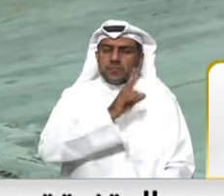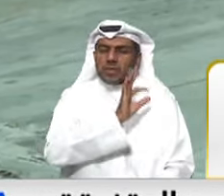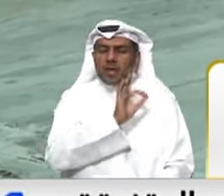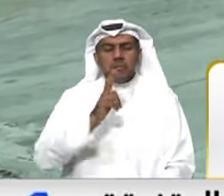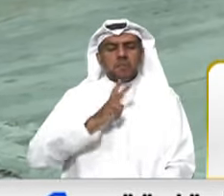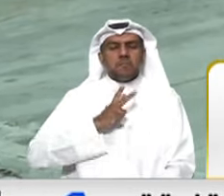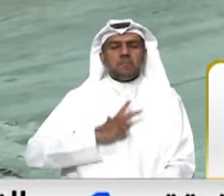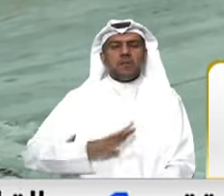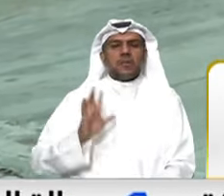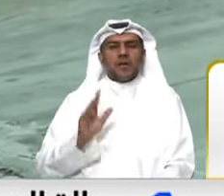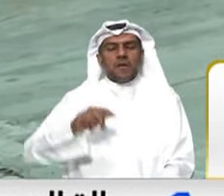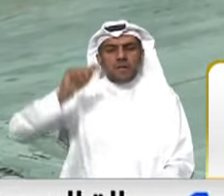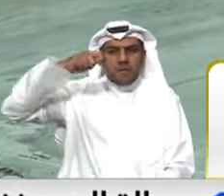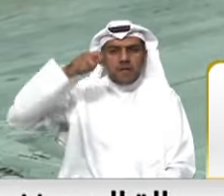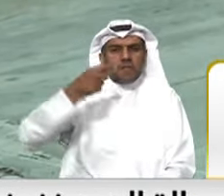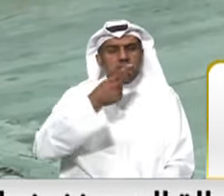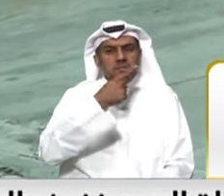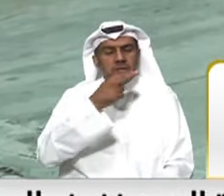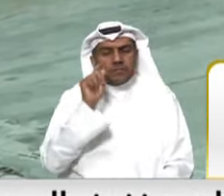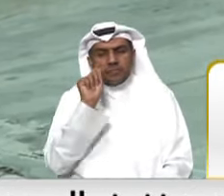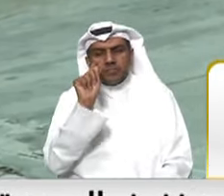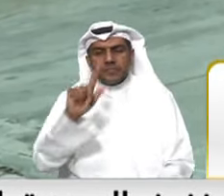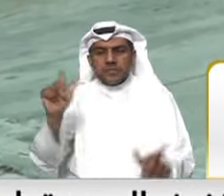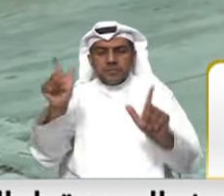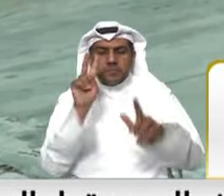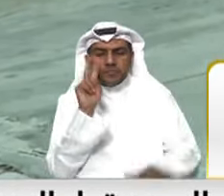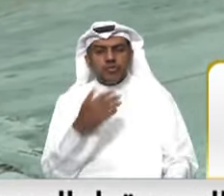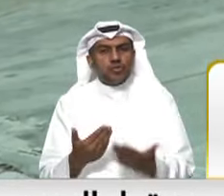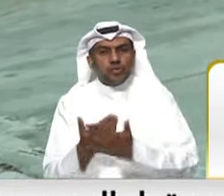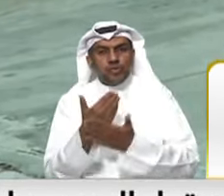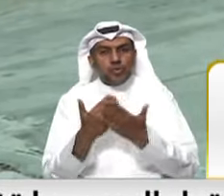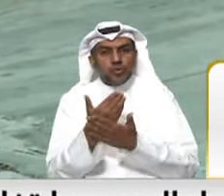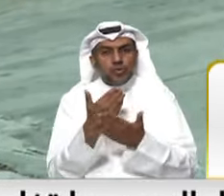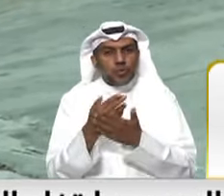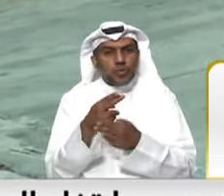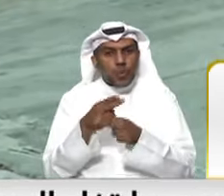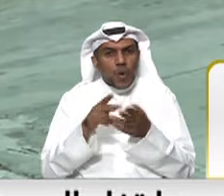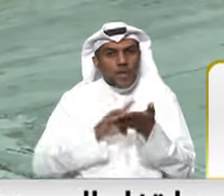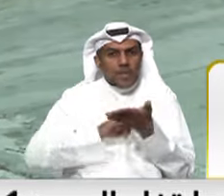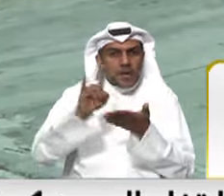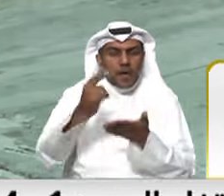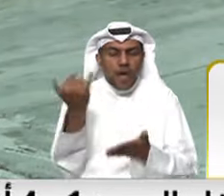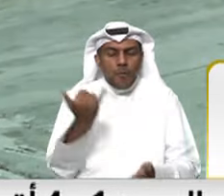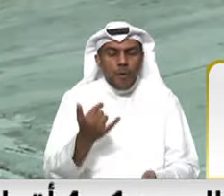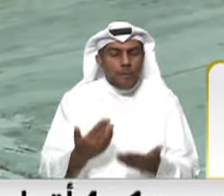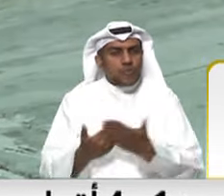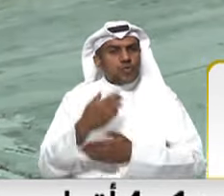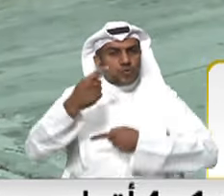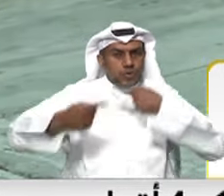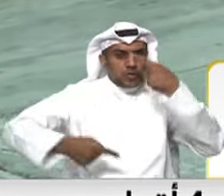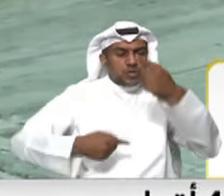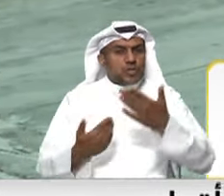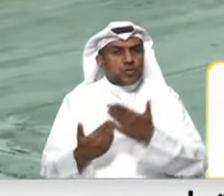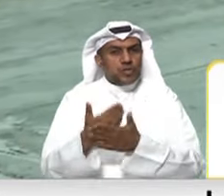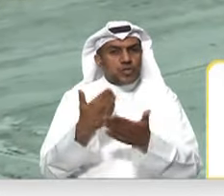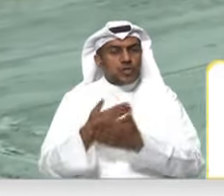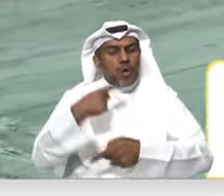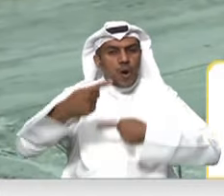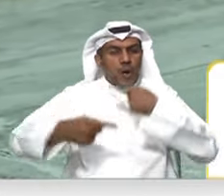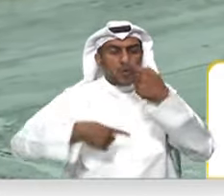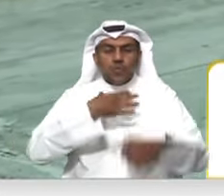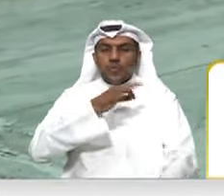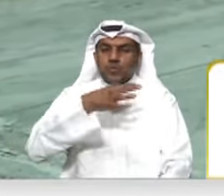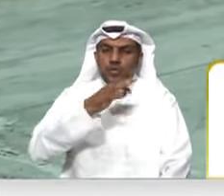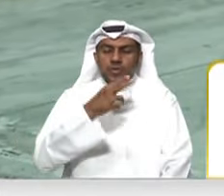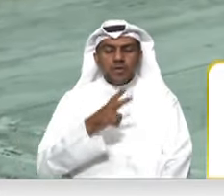الترفيه من الافلام المسلسلات طبعا كلها حديثه والكويتيه حريصه على انها تجدد هذه الافلام طبعا اللي